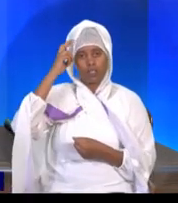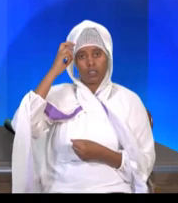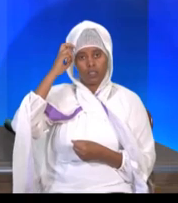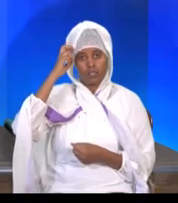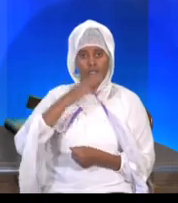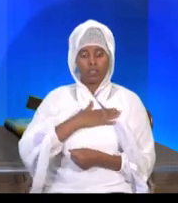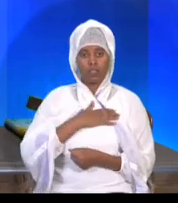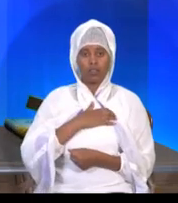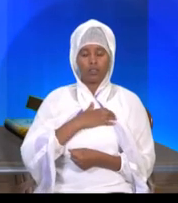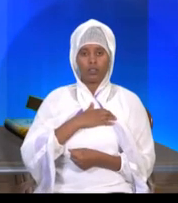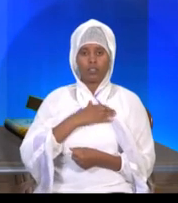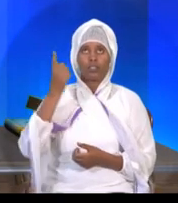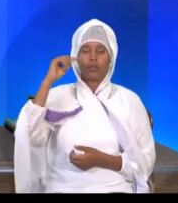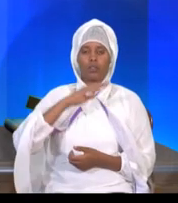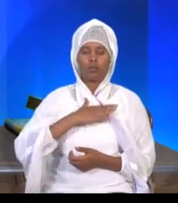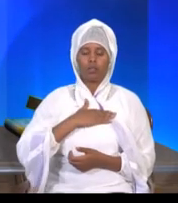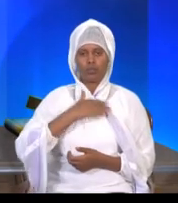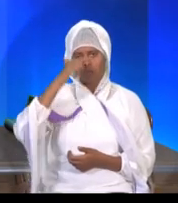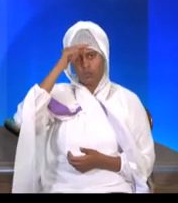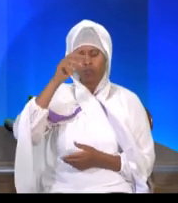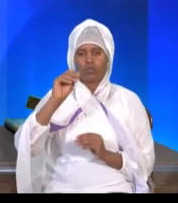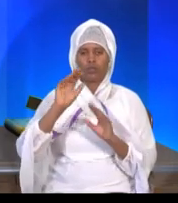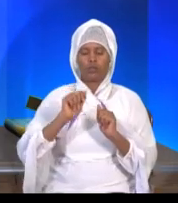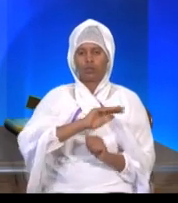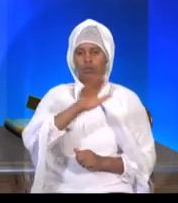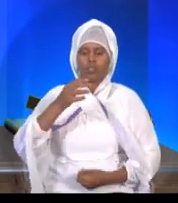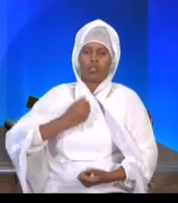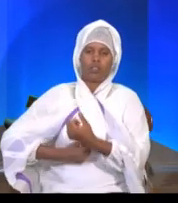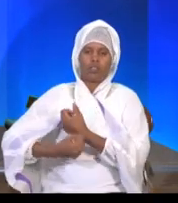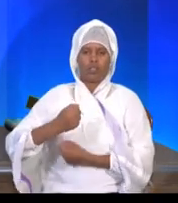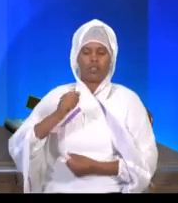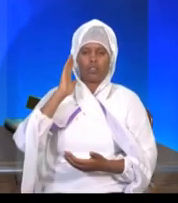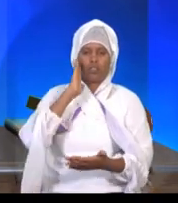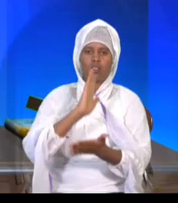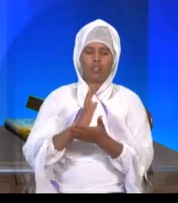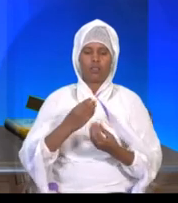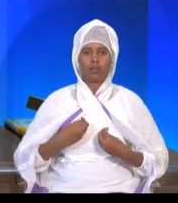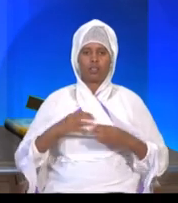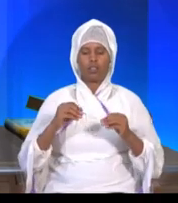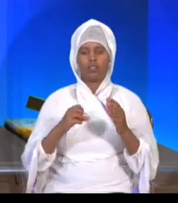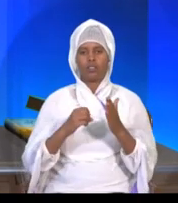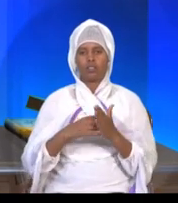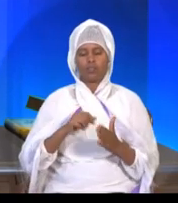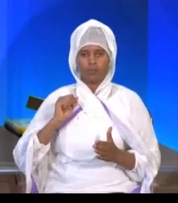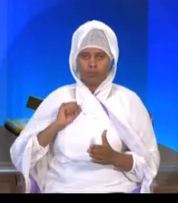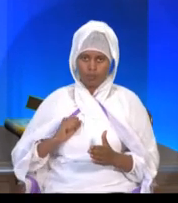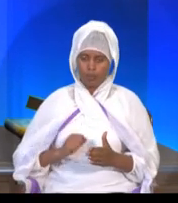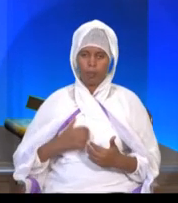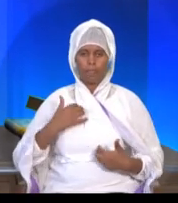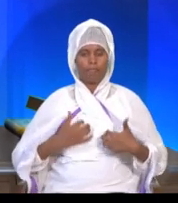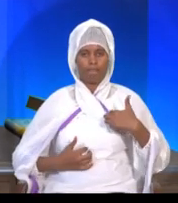أنت تنازلنا أنت تنسحنا زابير أموني أمو نقول لحتياتنا يقرأ بلدنا تلزب